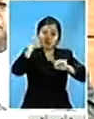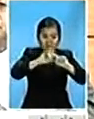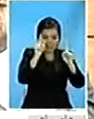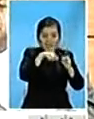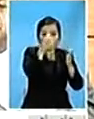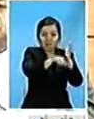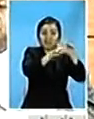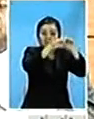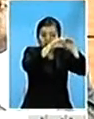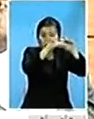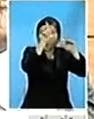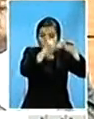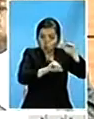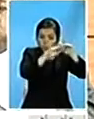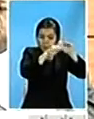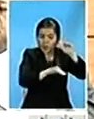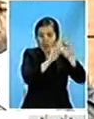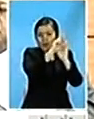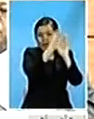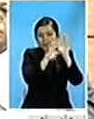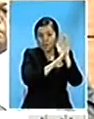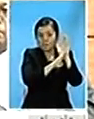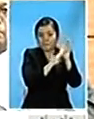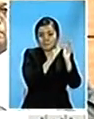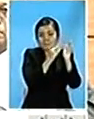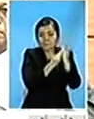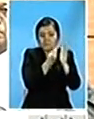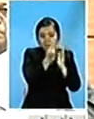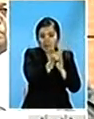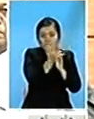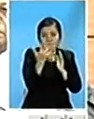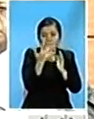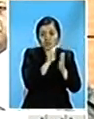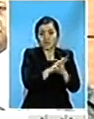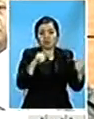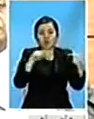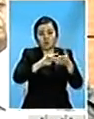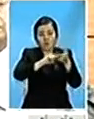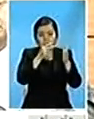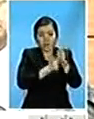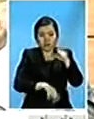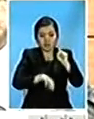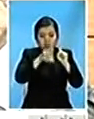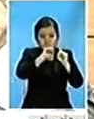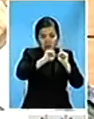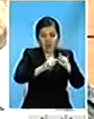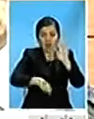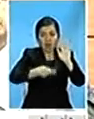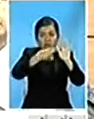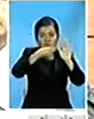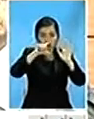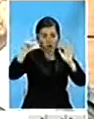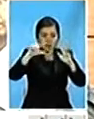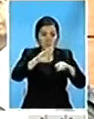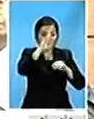าระให้เขาโดยไม่มีเงื่อนไขตอบแทนแต่อย่างใดเป็นเม็ดเงินโดยรวมถึง 150,000 ล้านบาทความจริง